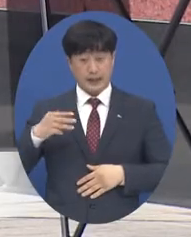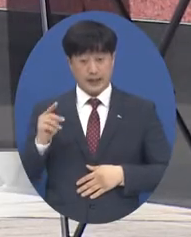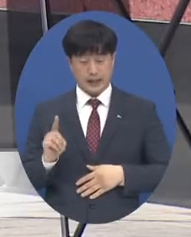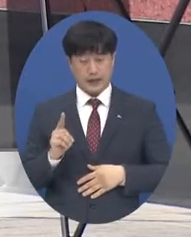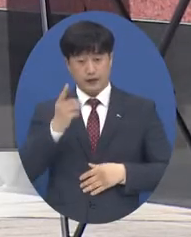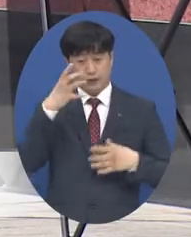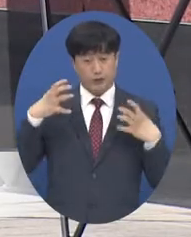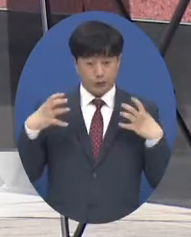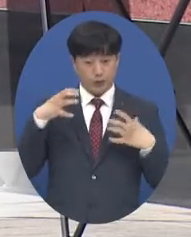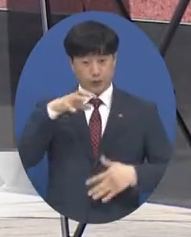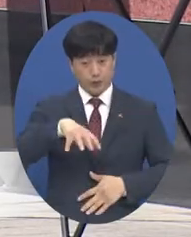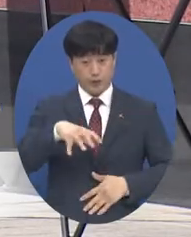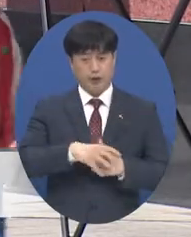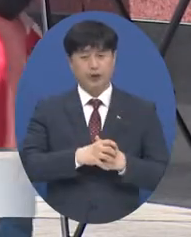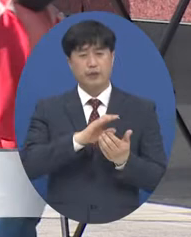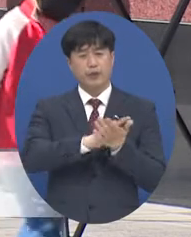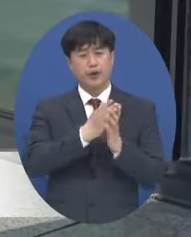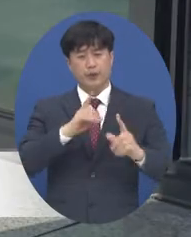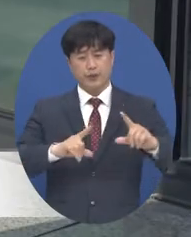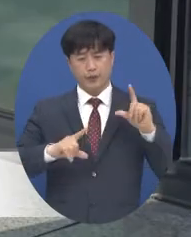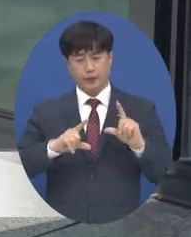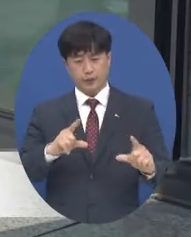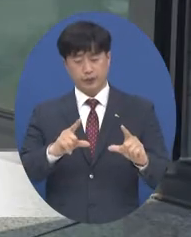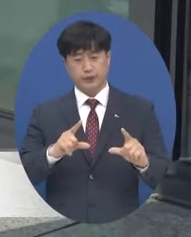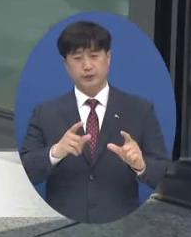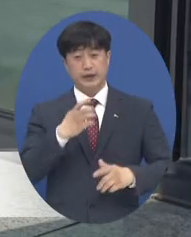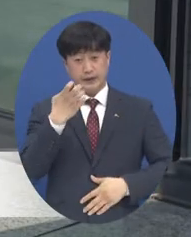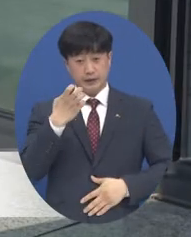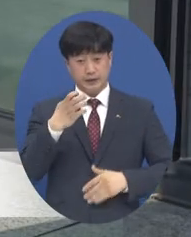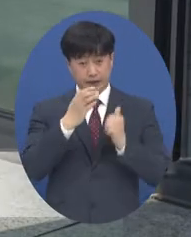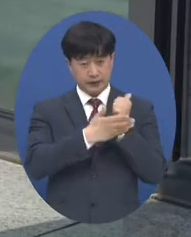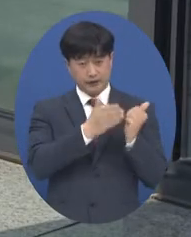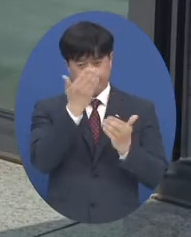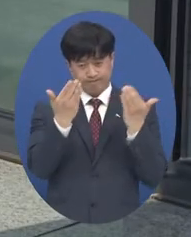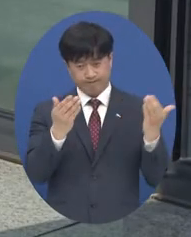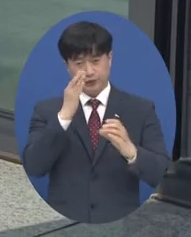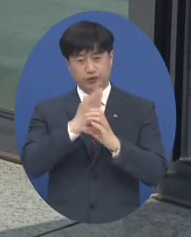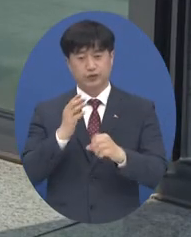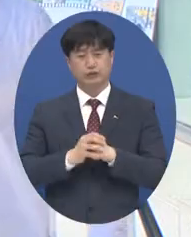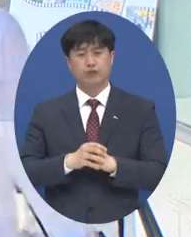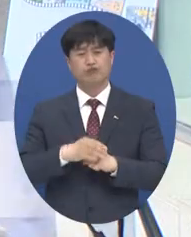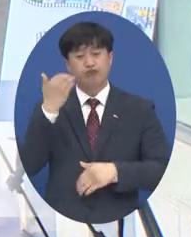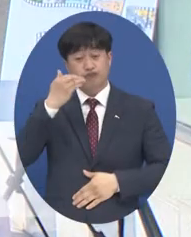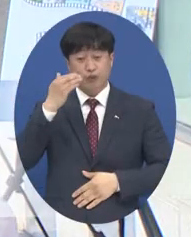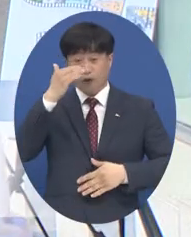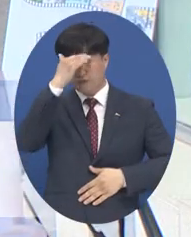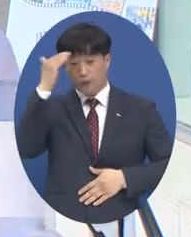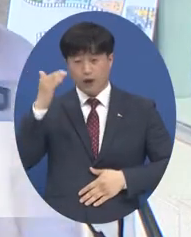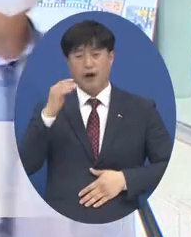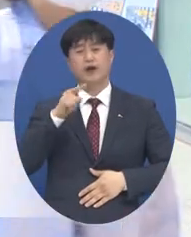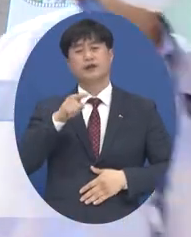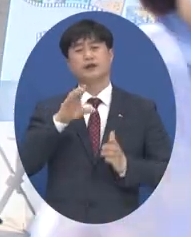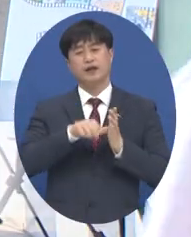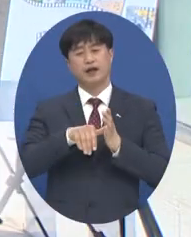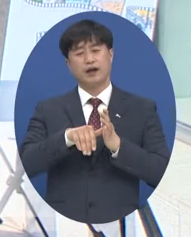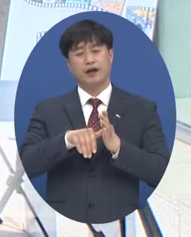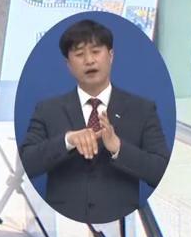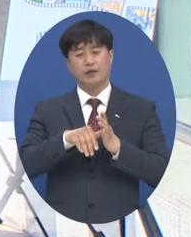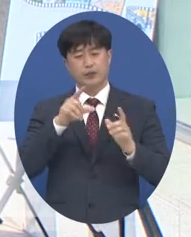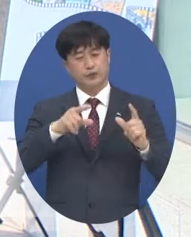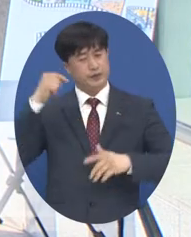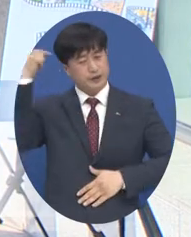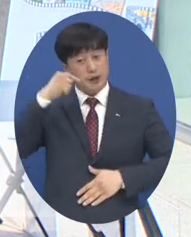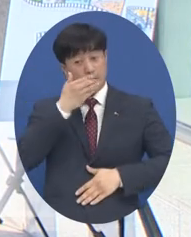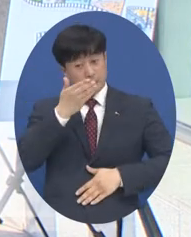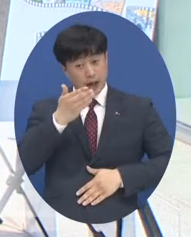기존 경기도청의 변천사를 한눈에 볼수 있도록 40점의 사진으로 꾸며졌습니다. 누가 봐도 이때 향수를 느낄